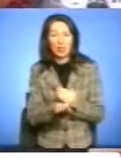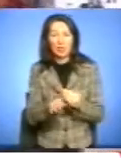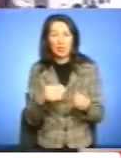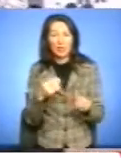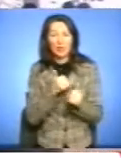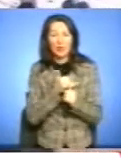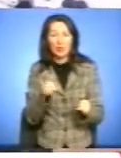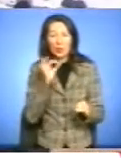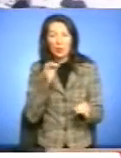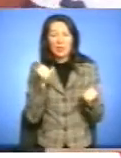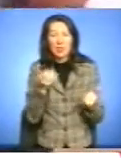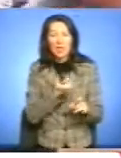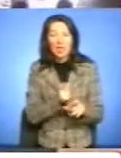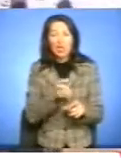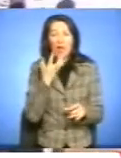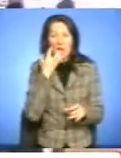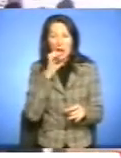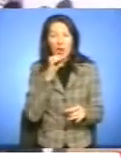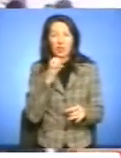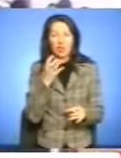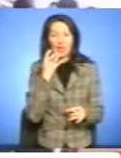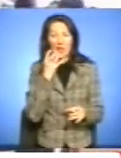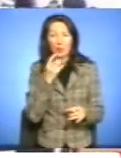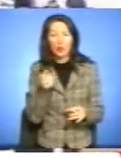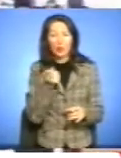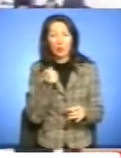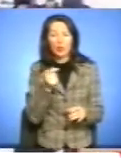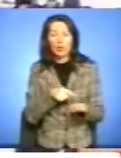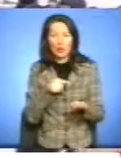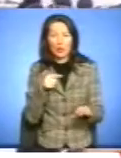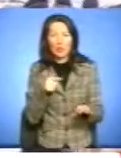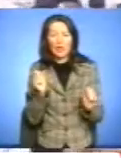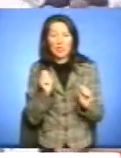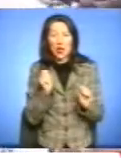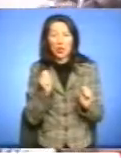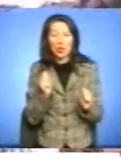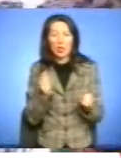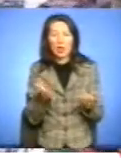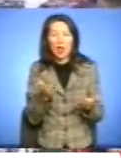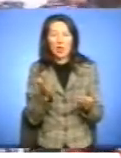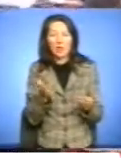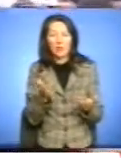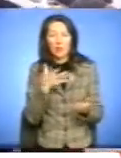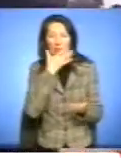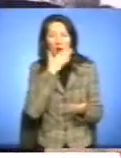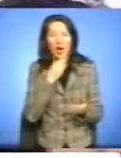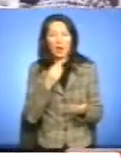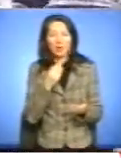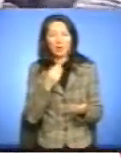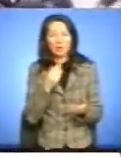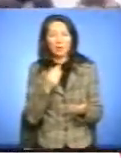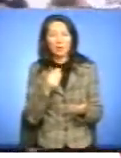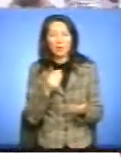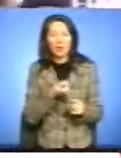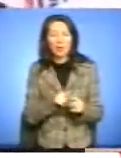пробрало. Ще якийсь такий, ще трошки такий відчувається мандраж, ну холодно, але гарно. Справді то